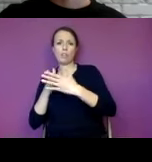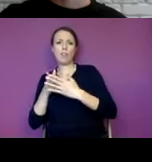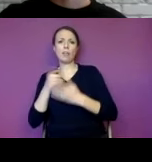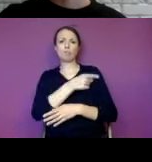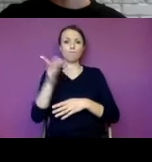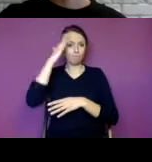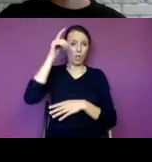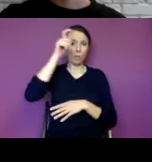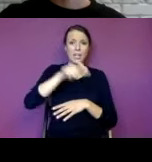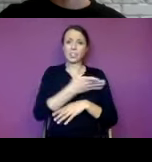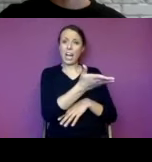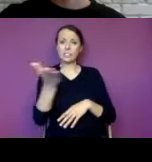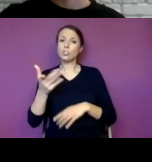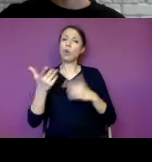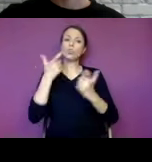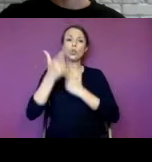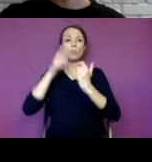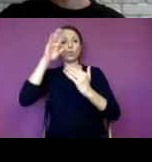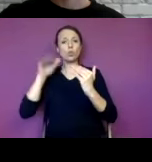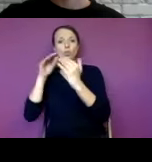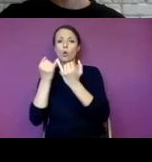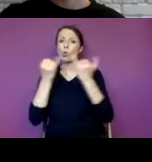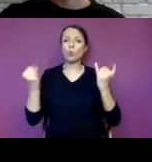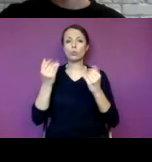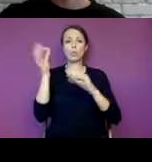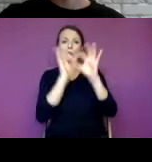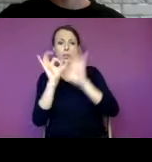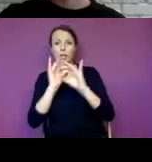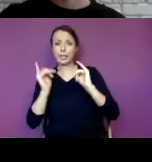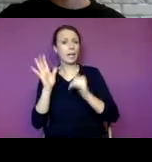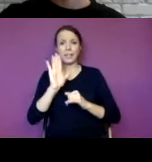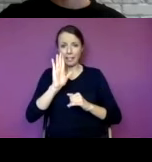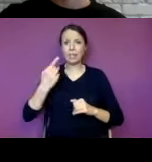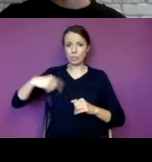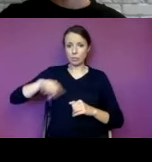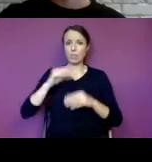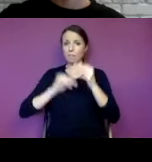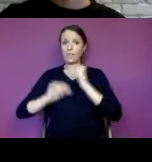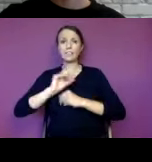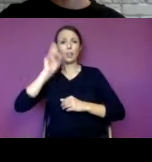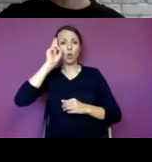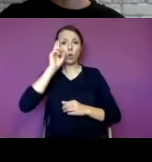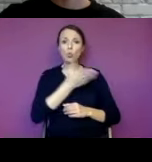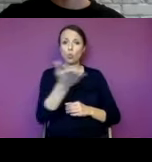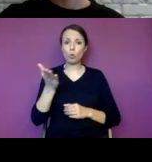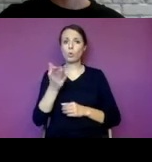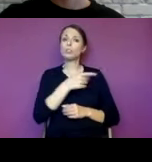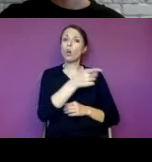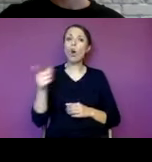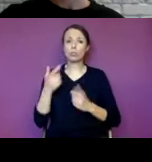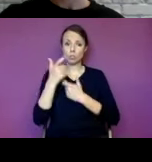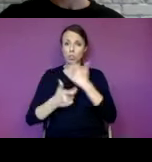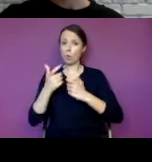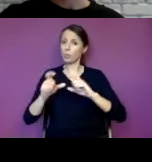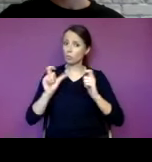przydomowe przestrzenie, ale bardziej ich rozumienie, że to, jak one wyglądają, czasami wynika właśnie z tego, co w danym momencie jest potrzebne,